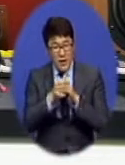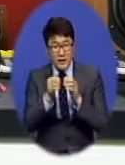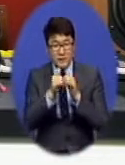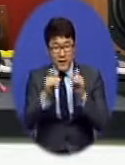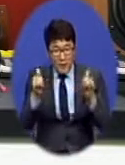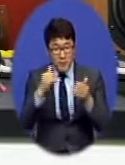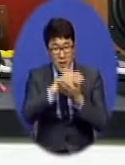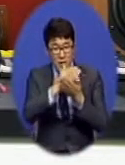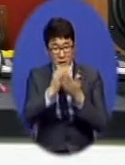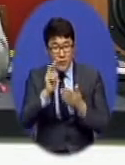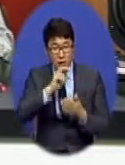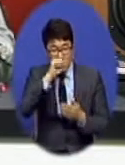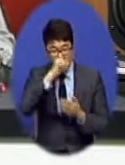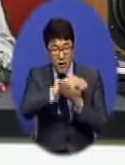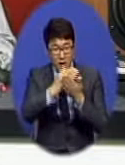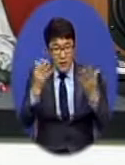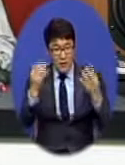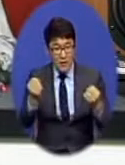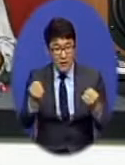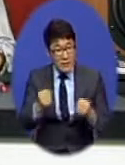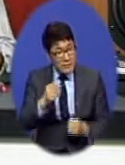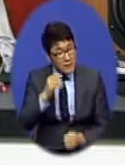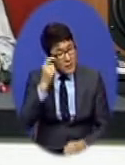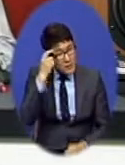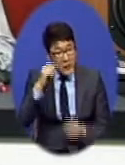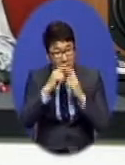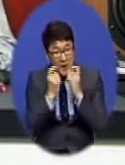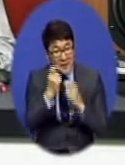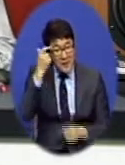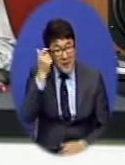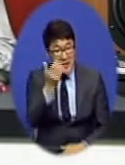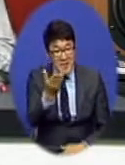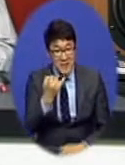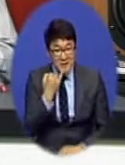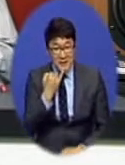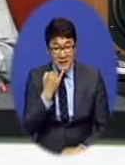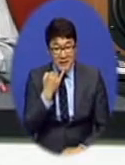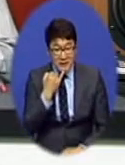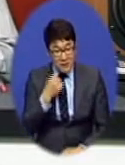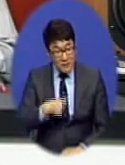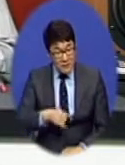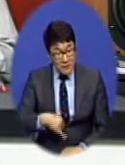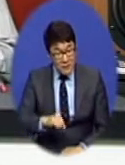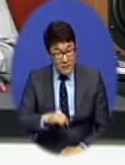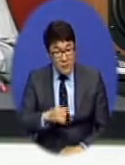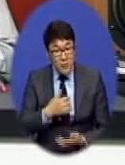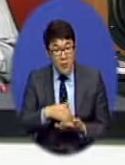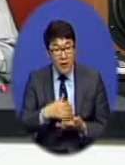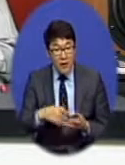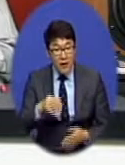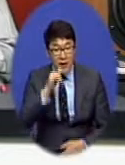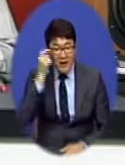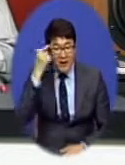다 좋아하긴 좋아합니다. 이 박하자님, 제가 이 개인적인 얘기를 하나 여쭙고 싶은데요. 예. 슬아의 자녀가 얼마나 되세요? 몇